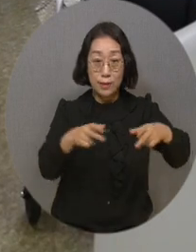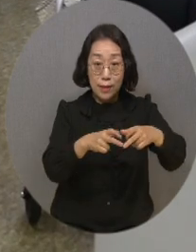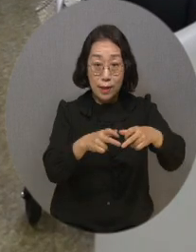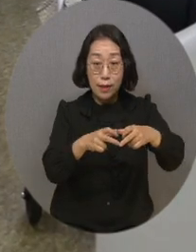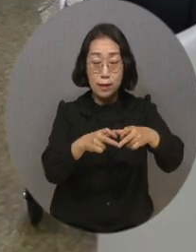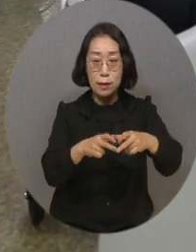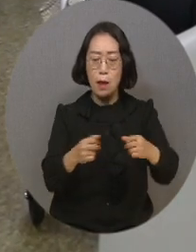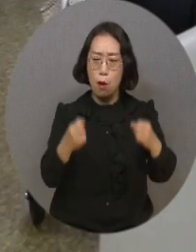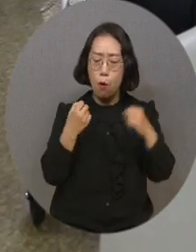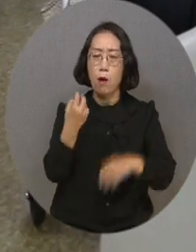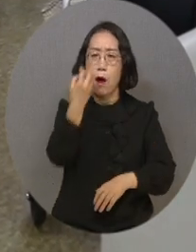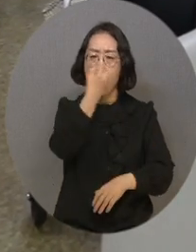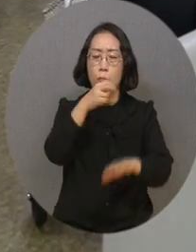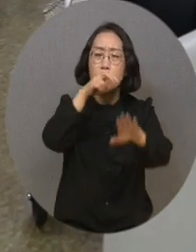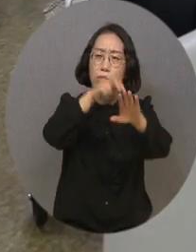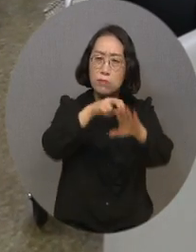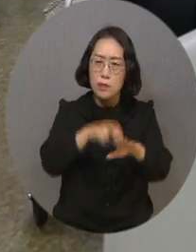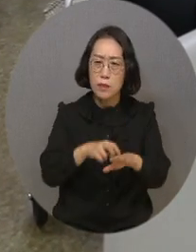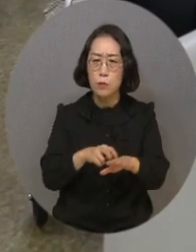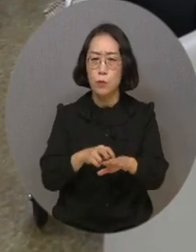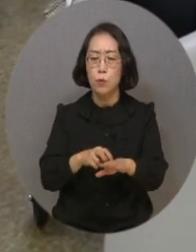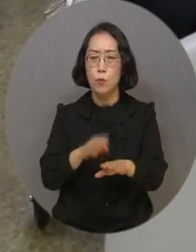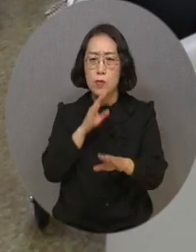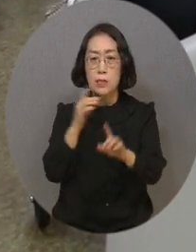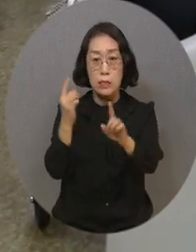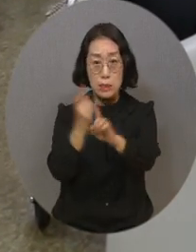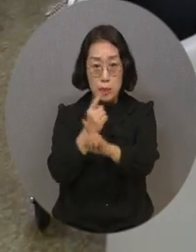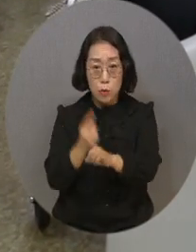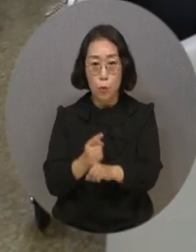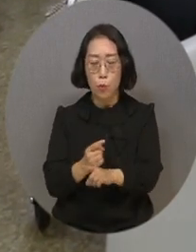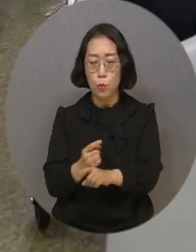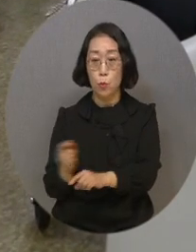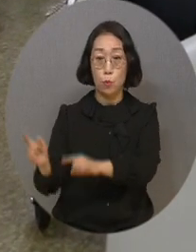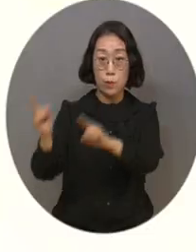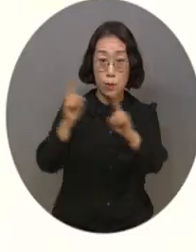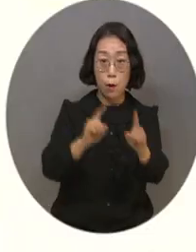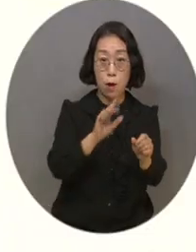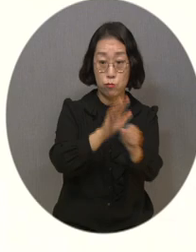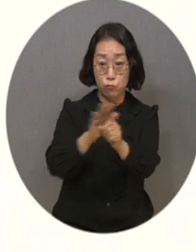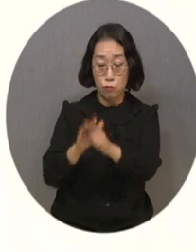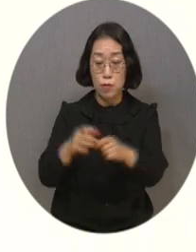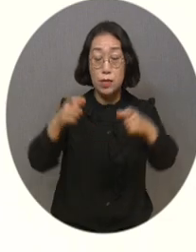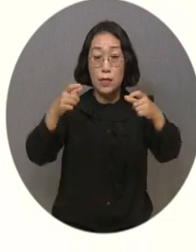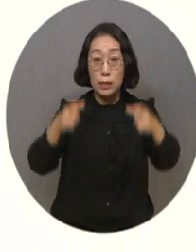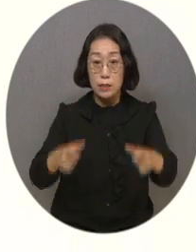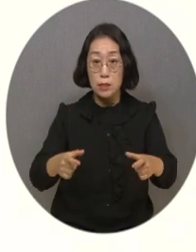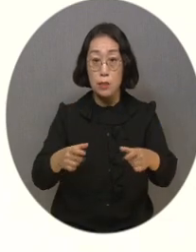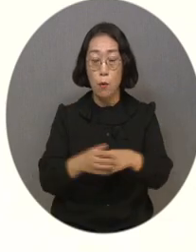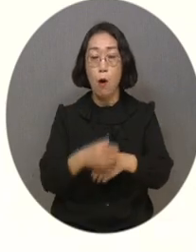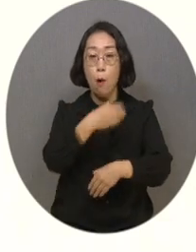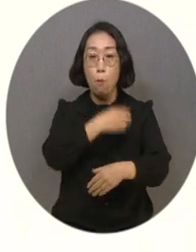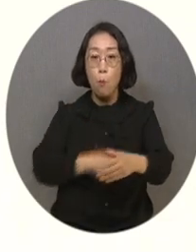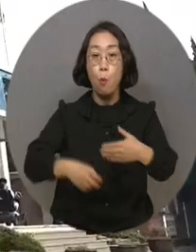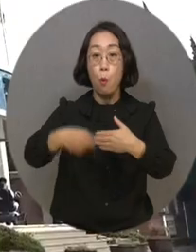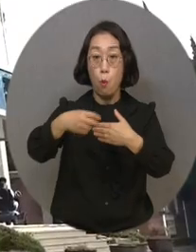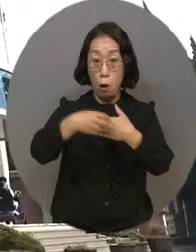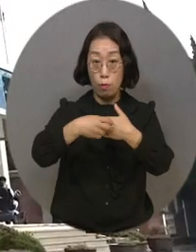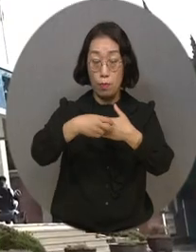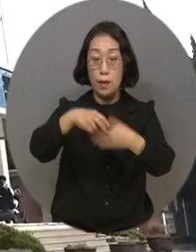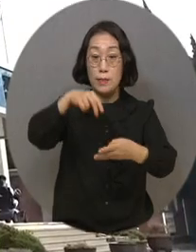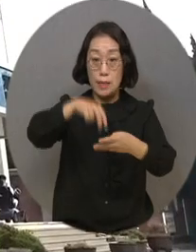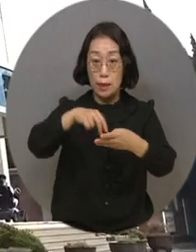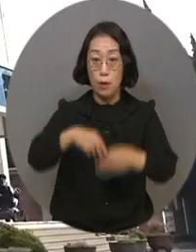장애인에게 건강검진, 진료, 재활 등 다양한 의료 서비스를 제공하는 지역장애인 보건의료센터가